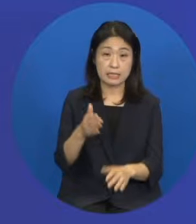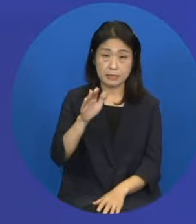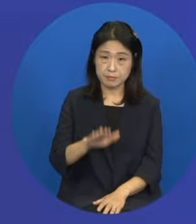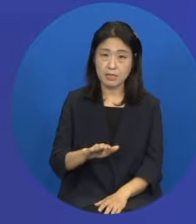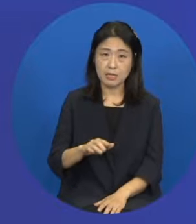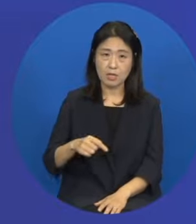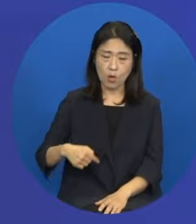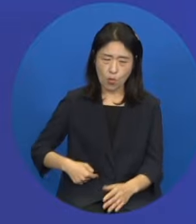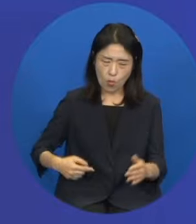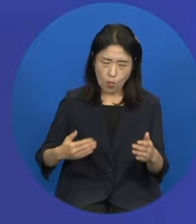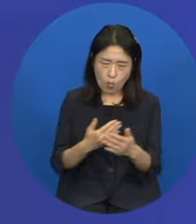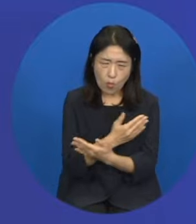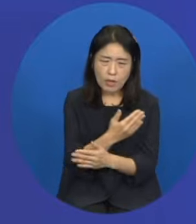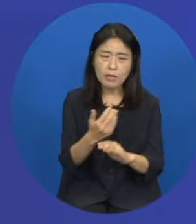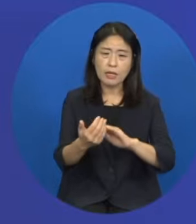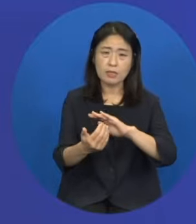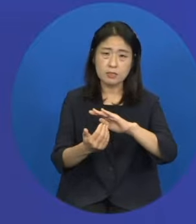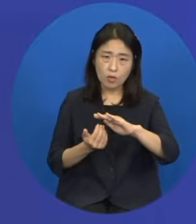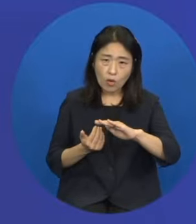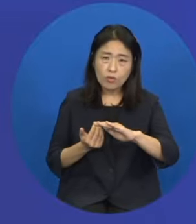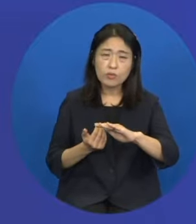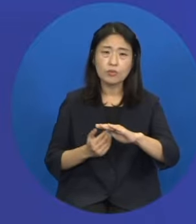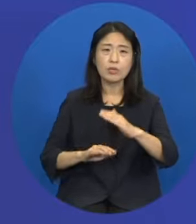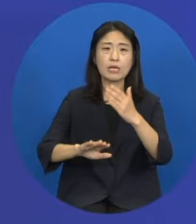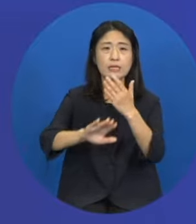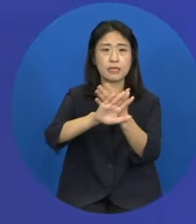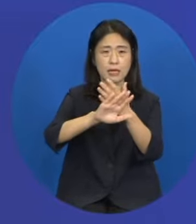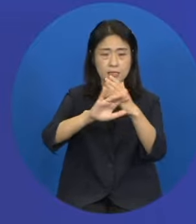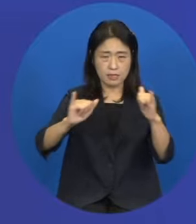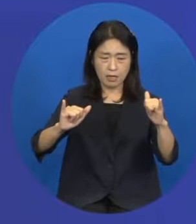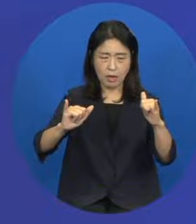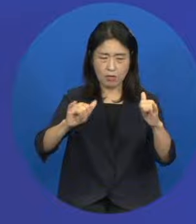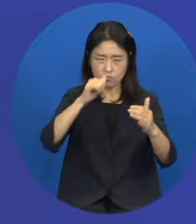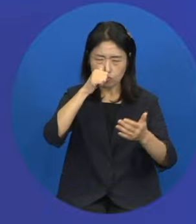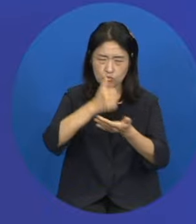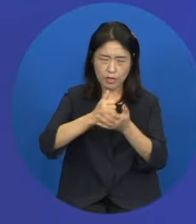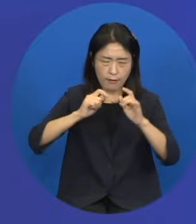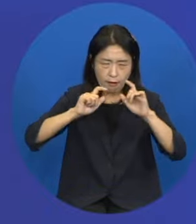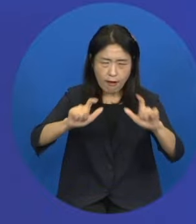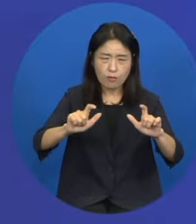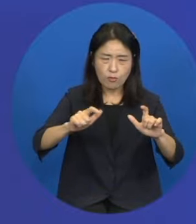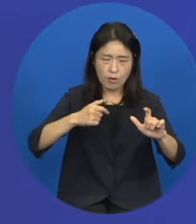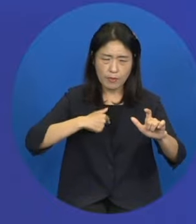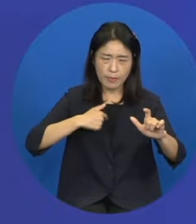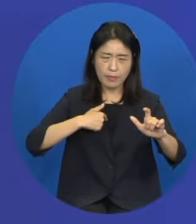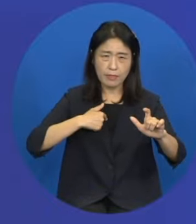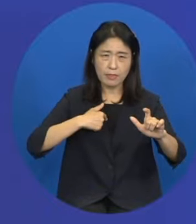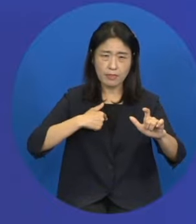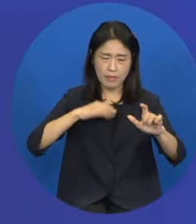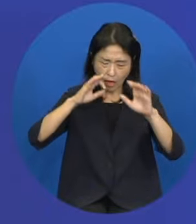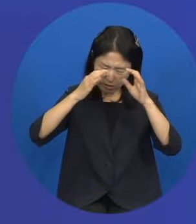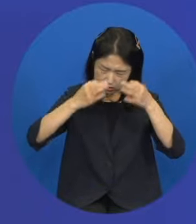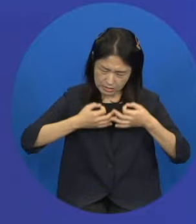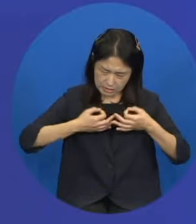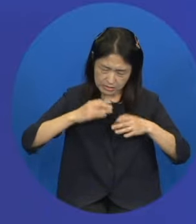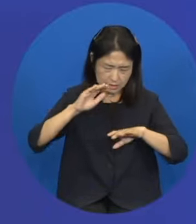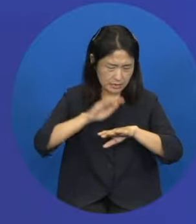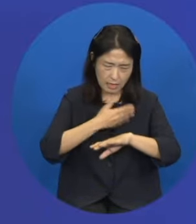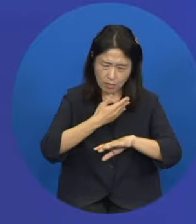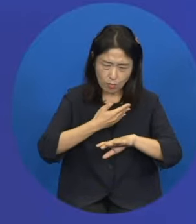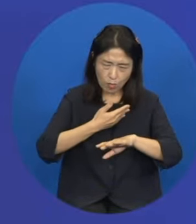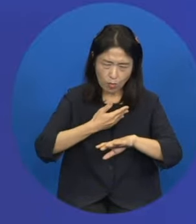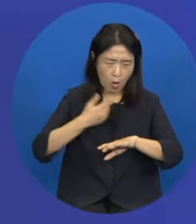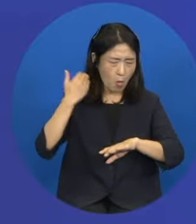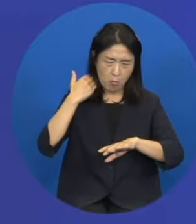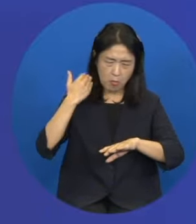회개하기에 앞서서 다른 누군가를 먼저 정죄한다거나 우리의 죄를 보지 못한 채 우리 둘보를 보지 못한 채 남의